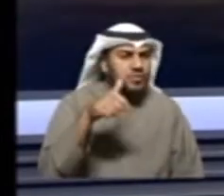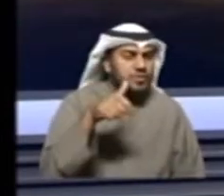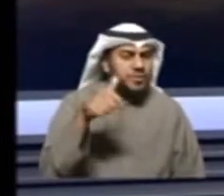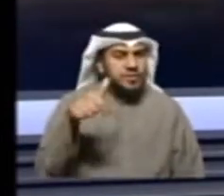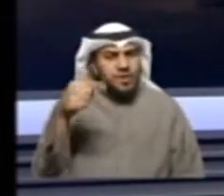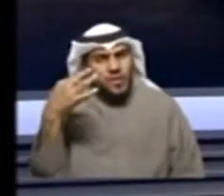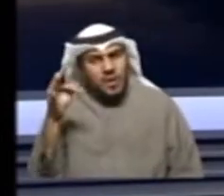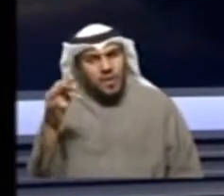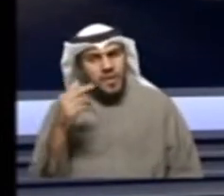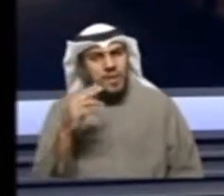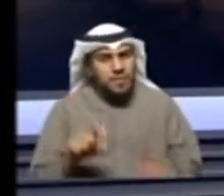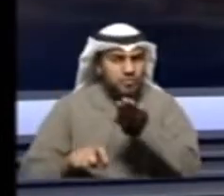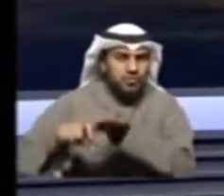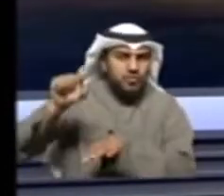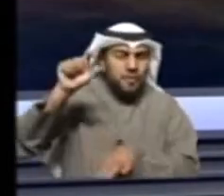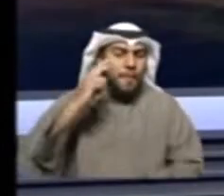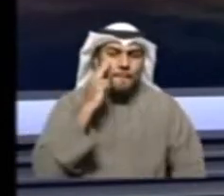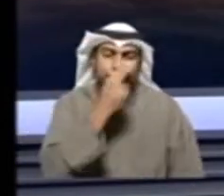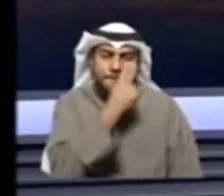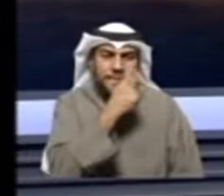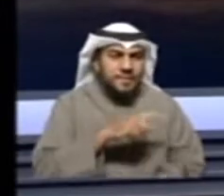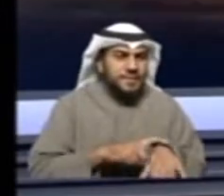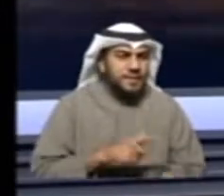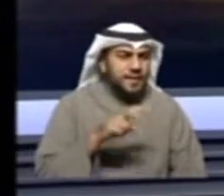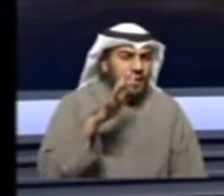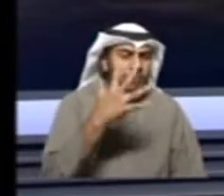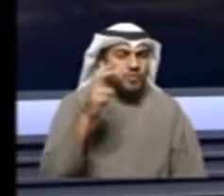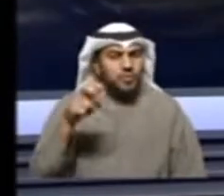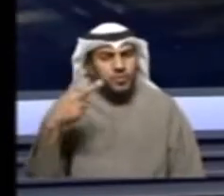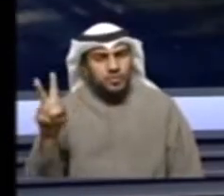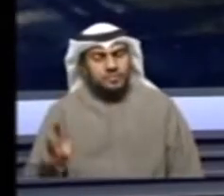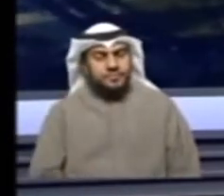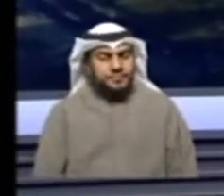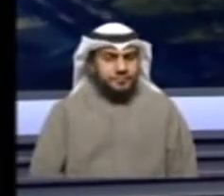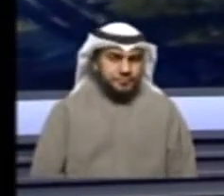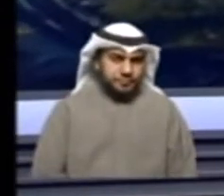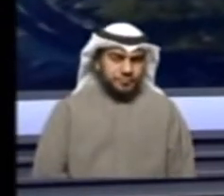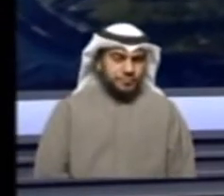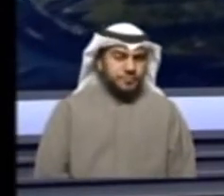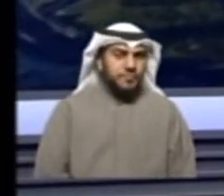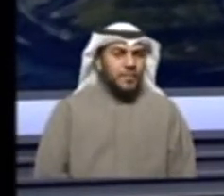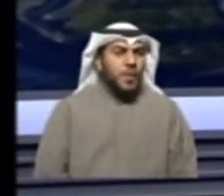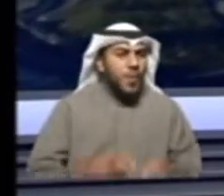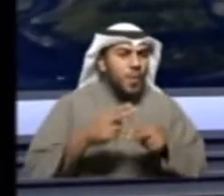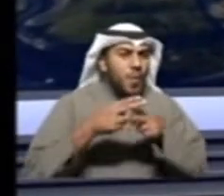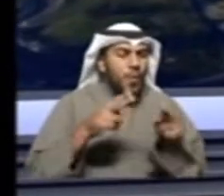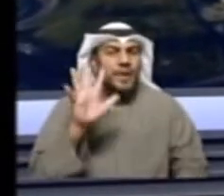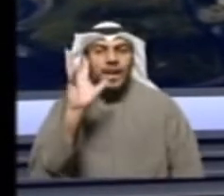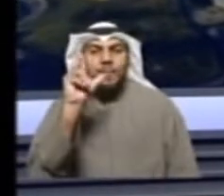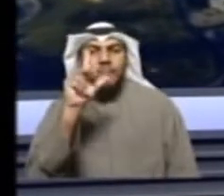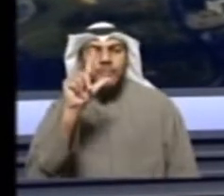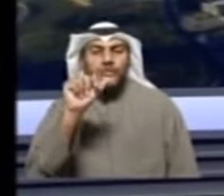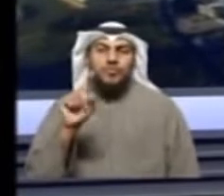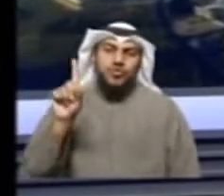الساعة 6:36، موعد أذان المغرب الساعة 5:28. طقس متوقع لمدينة الكويت خلال 5 أيام